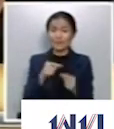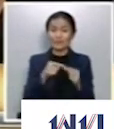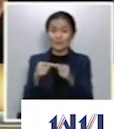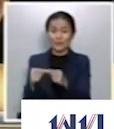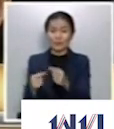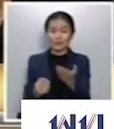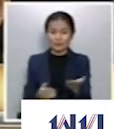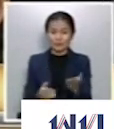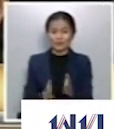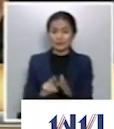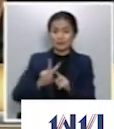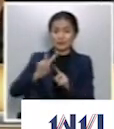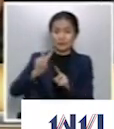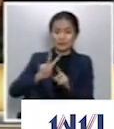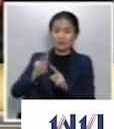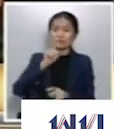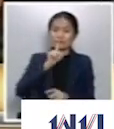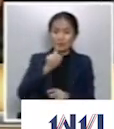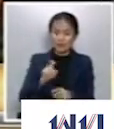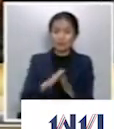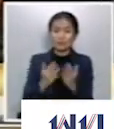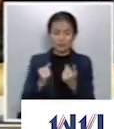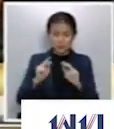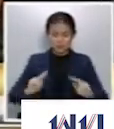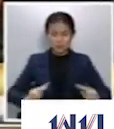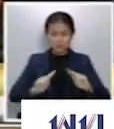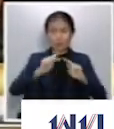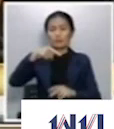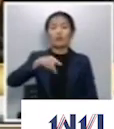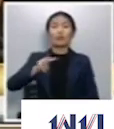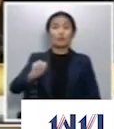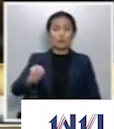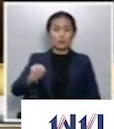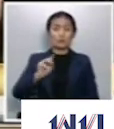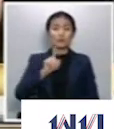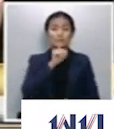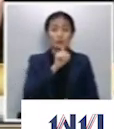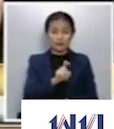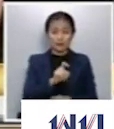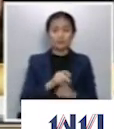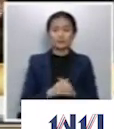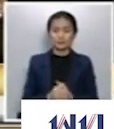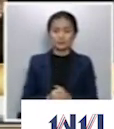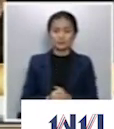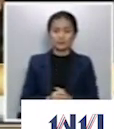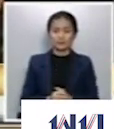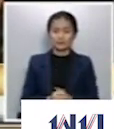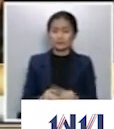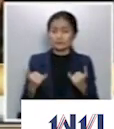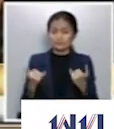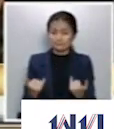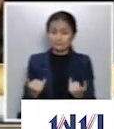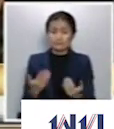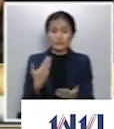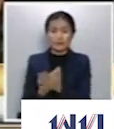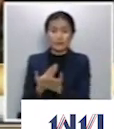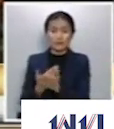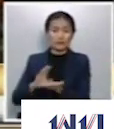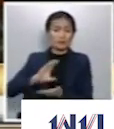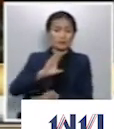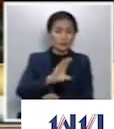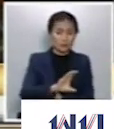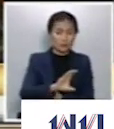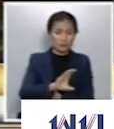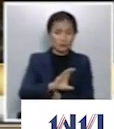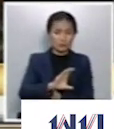คำถามที่2ค่ะกระทรวงพัฒนาสังคมและความมั่นคงของมนุษย์ได้รับการจัดสรรงบประมาณเพื่อแก้ปัญหา